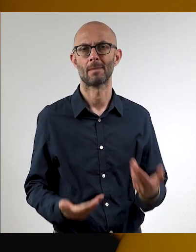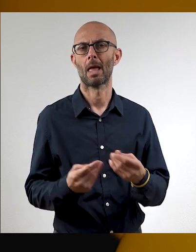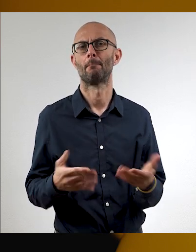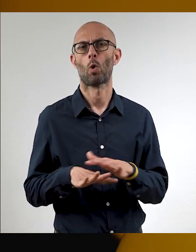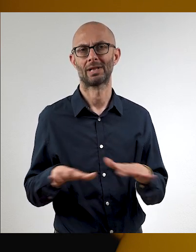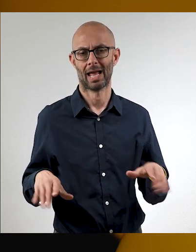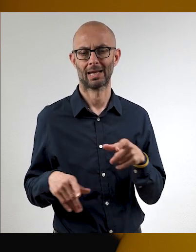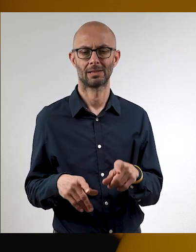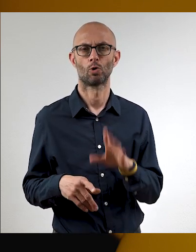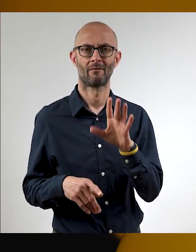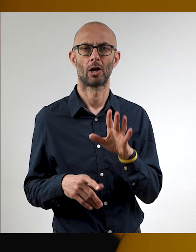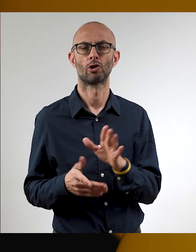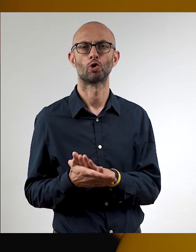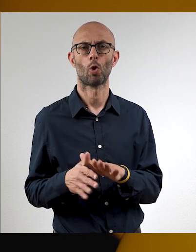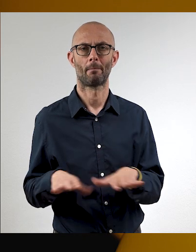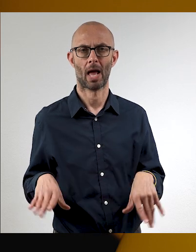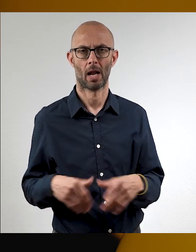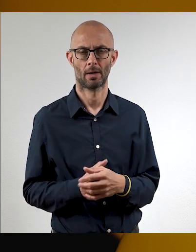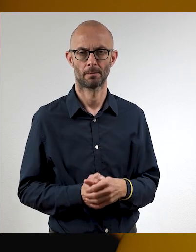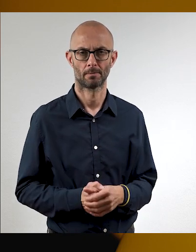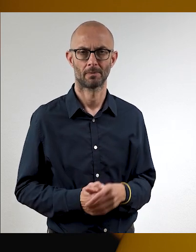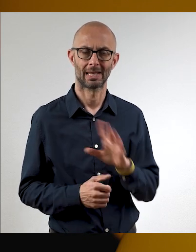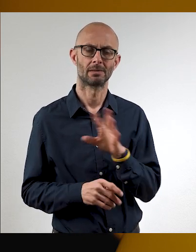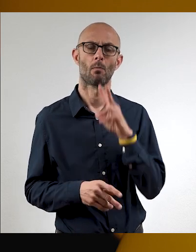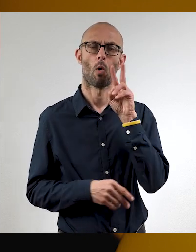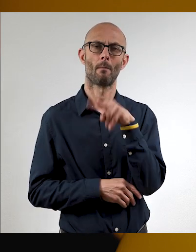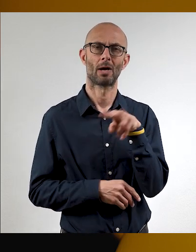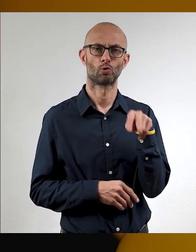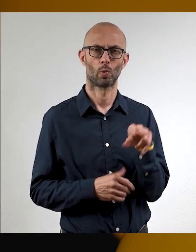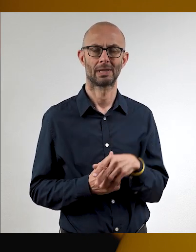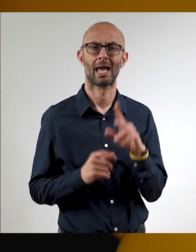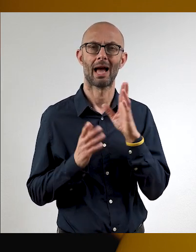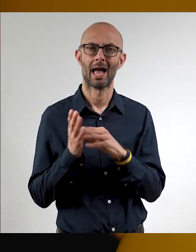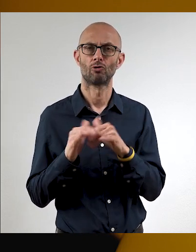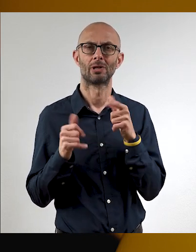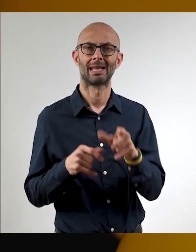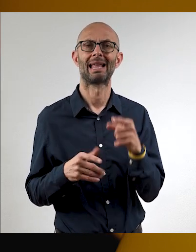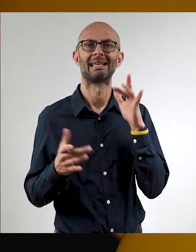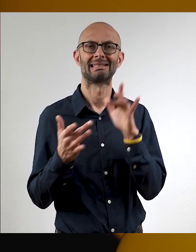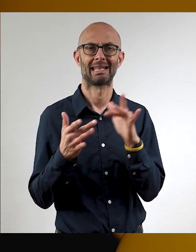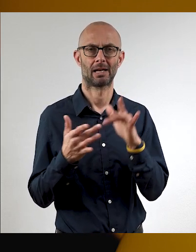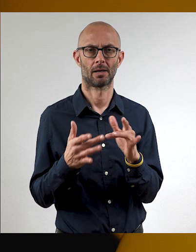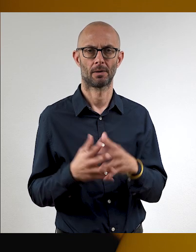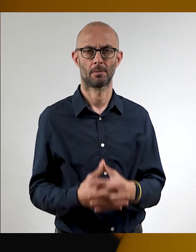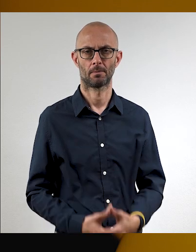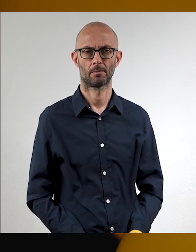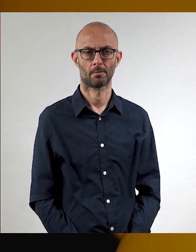podlage, na kateri so vaše stopala, in samo opazujte, kakšen je ta stik.